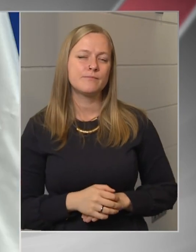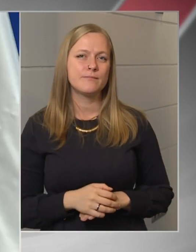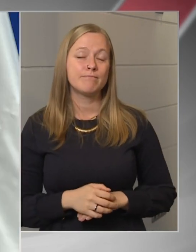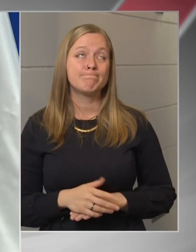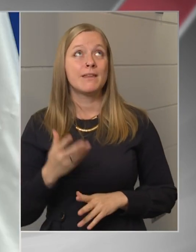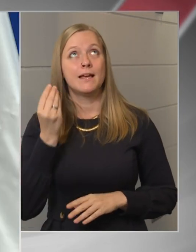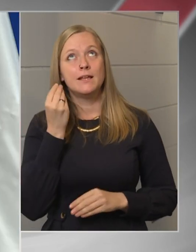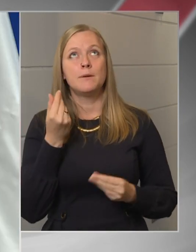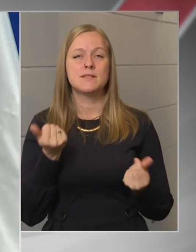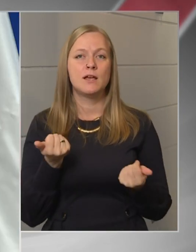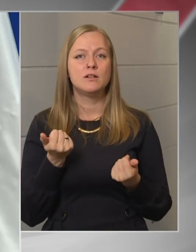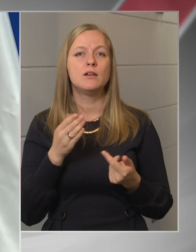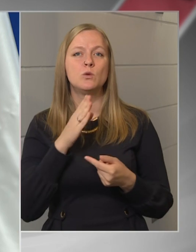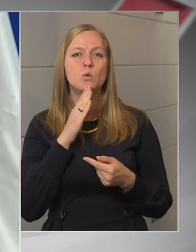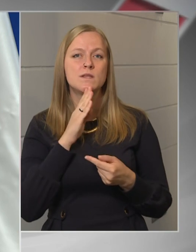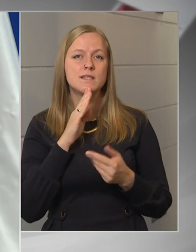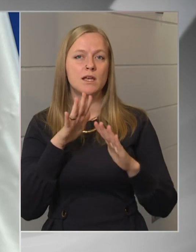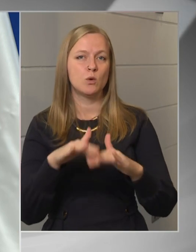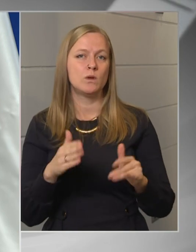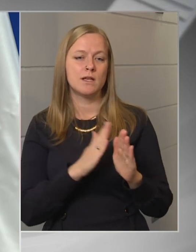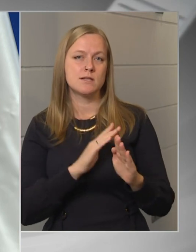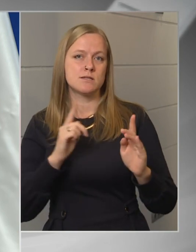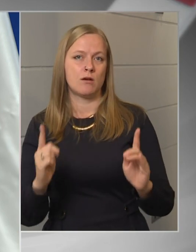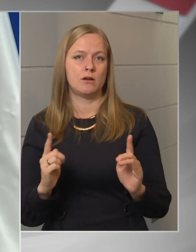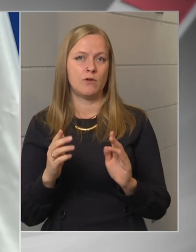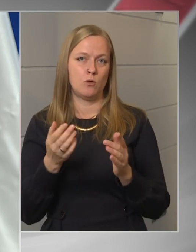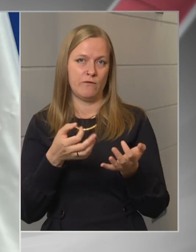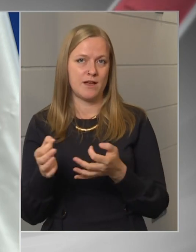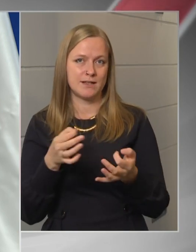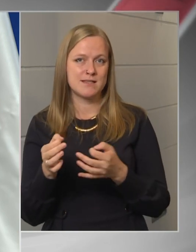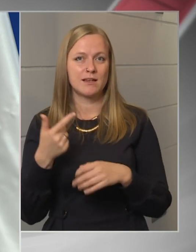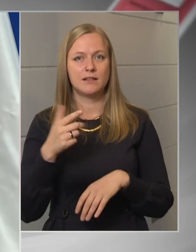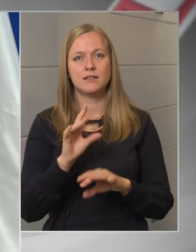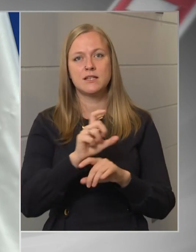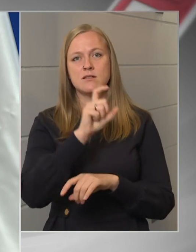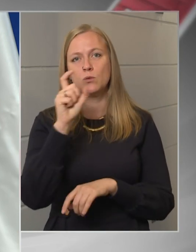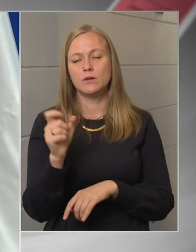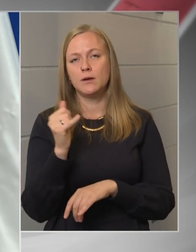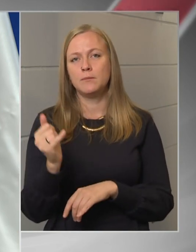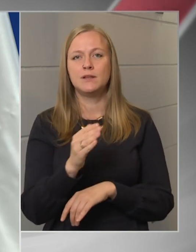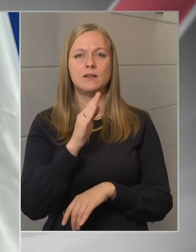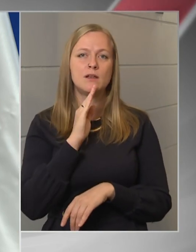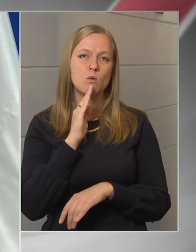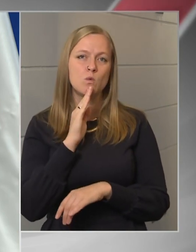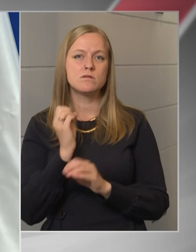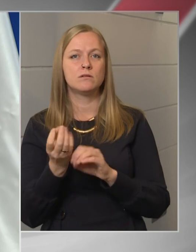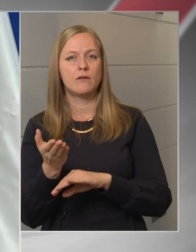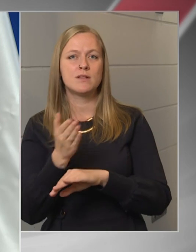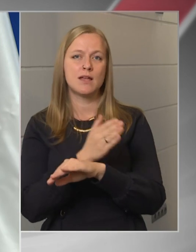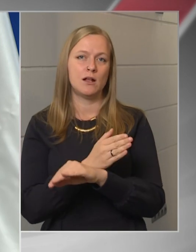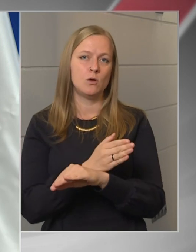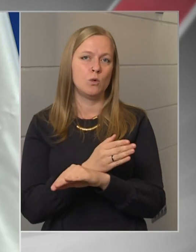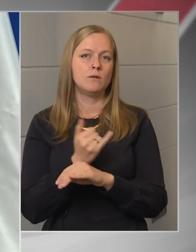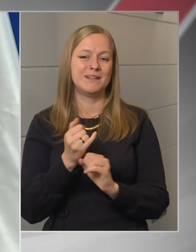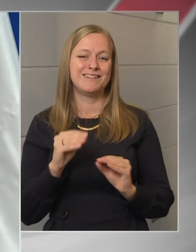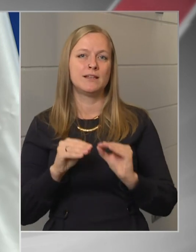Értelemszerűen az őszi ülésszakra való felkészülés. 2010 óta mindig az őszi, illetve a tavaszi ülésszakot megerőzően kihelyezett